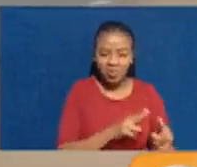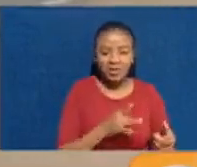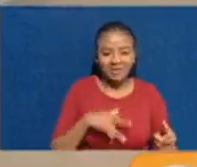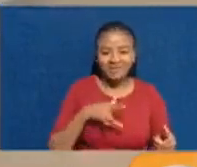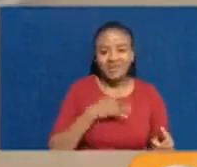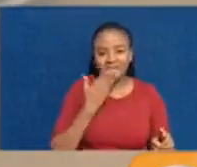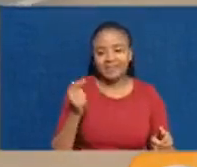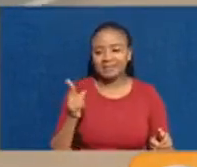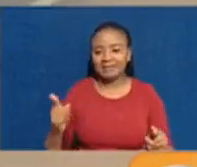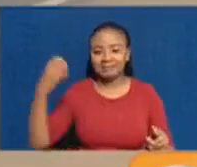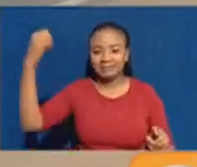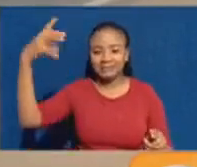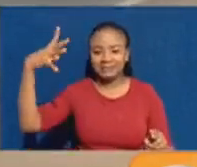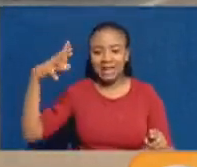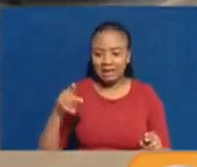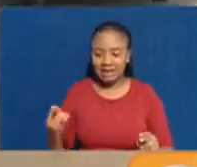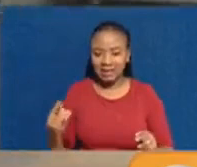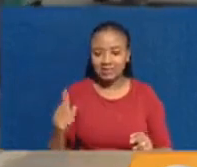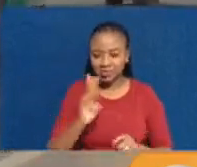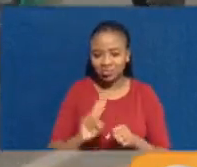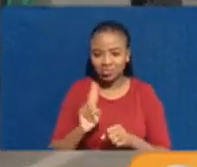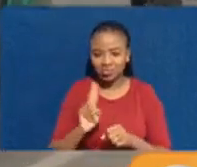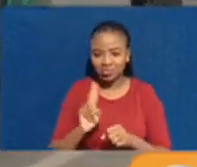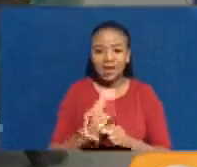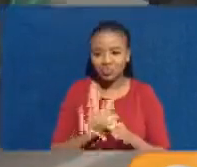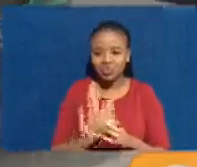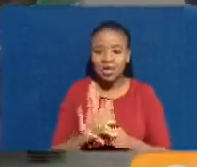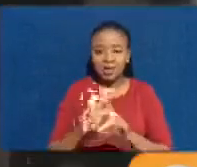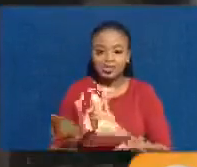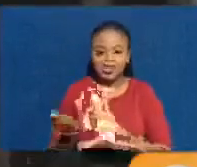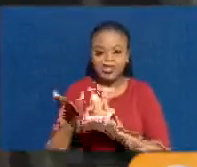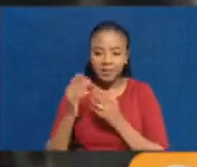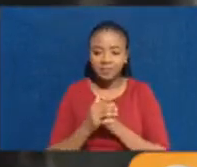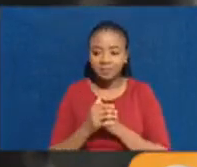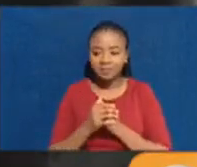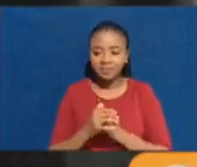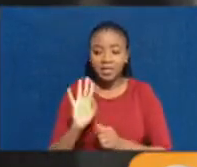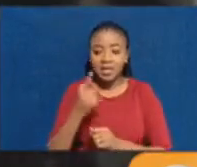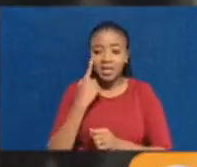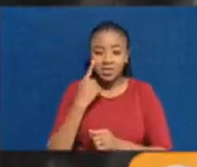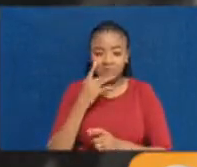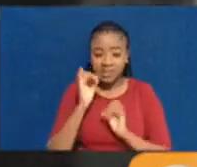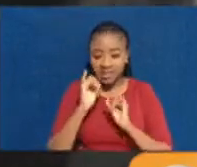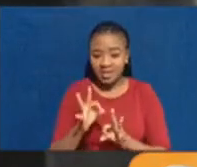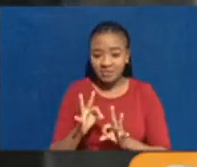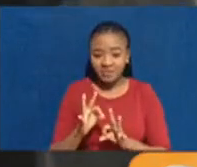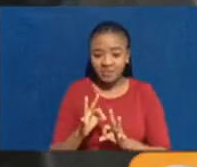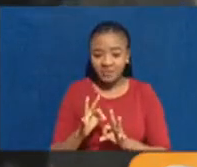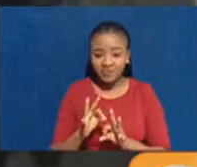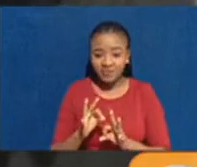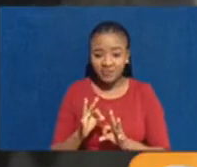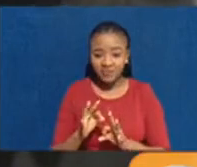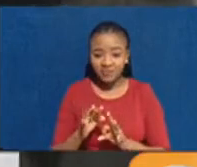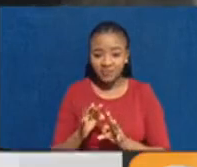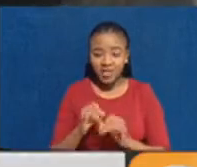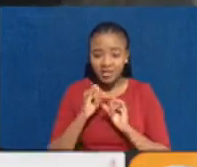huku wakiwa na mapendekezo ya kuimarisha tuktuk hii. Wataeka hizo bit ziwe kama